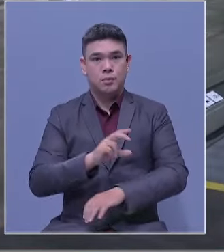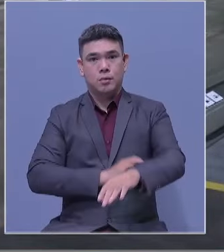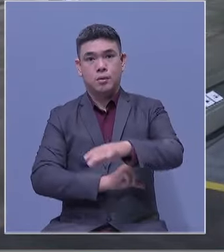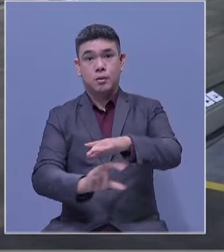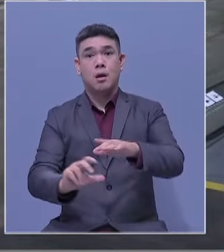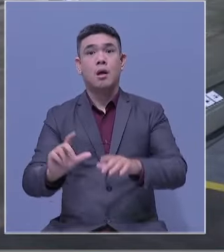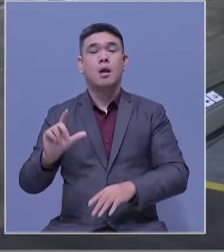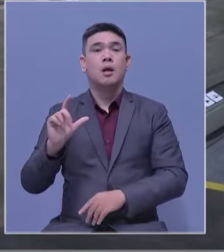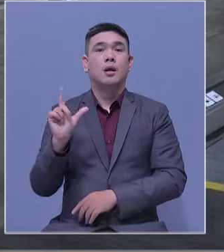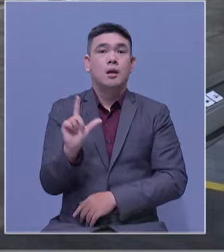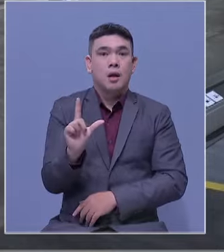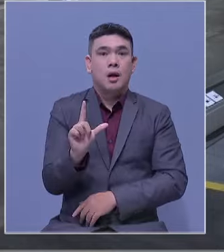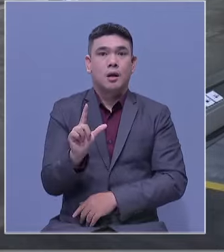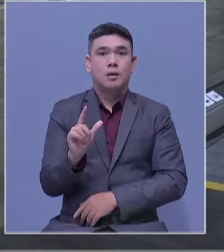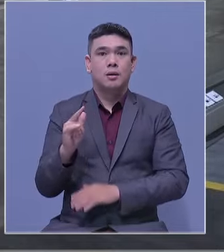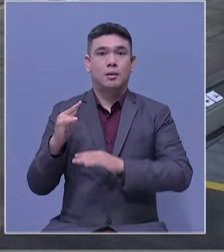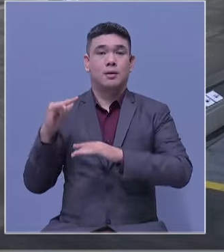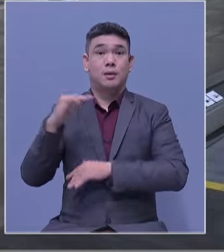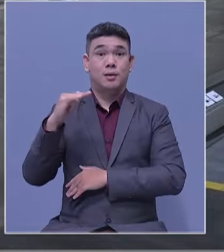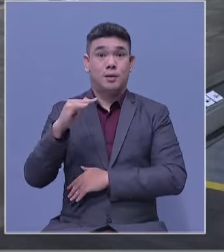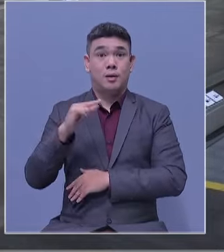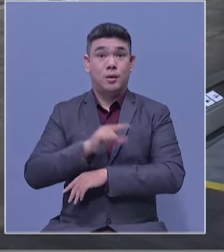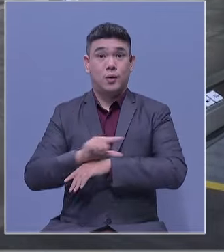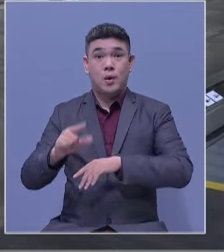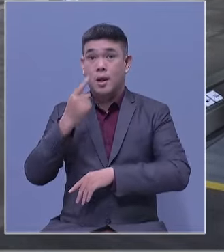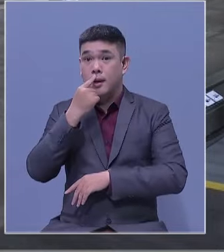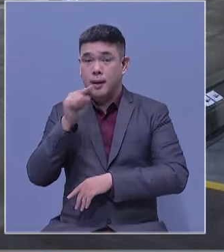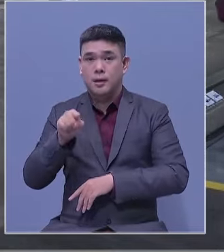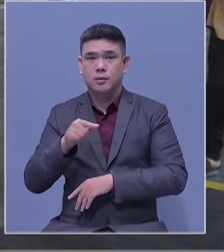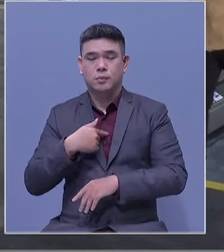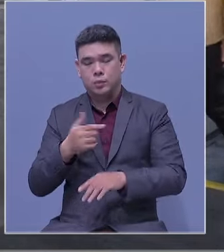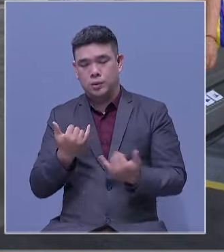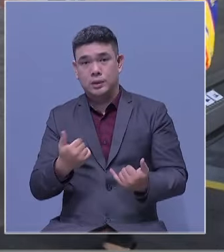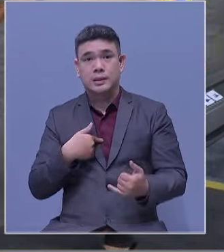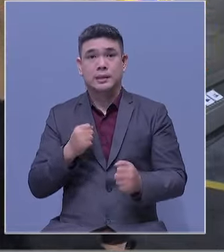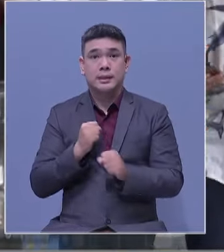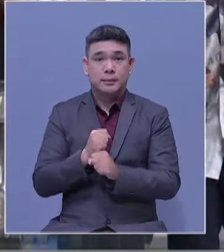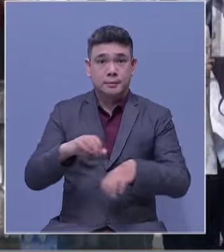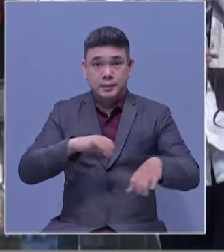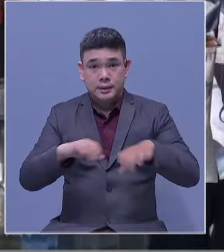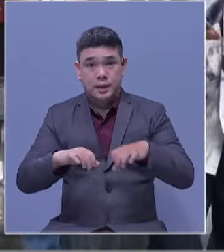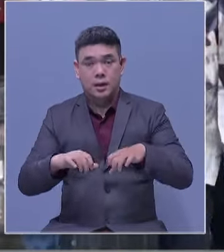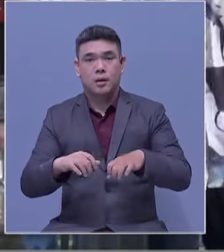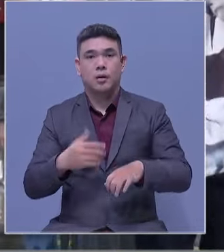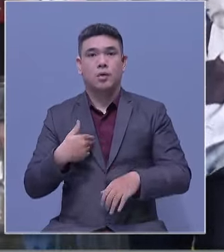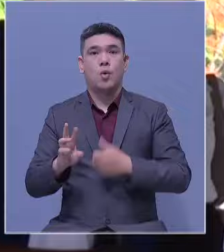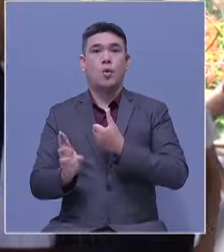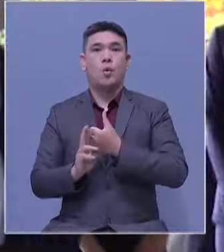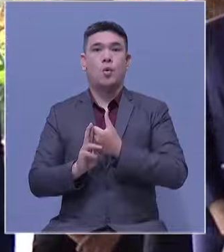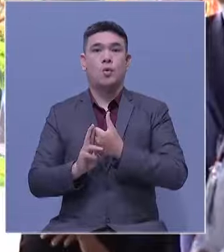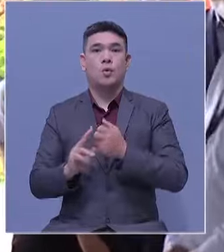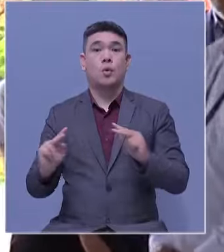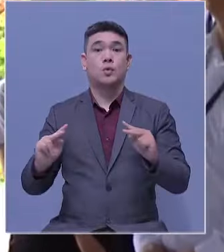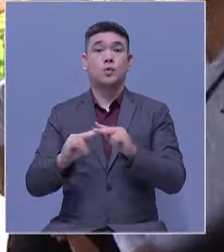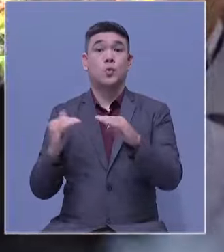สายสีเหลืองกับ Airportลิงจะได้เชื่อมต่อกันจะได้เดินกันได้สะดวกด้วยจุดนั้นนะคะโดยท่านรองปลัดกระทรวงคมนาคมค่ะคุณ